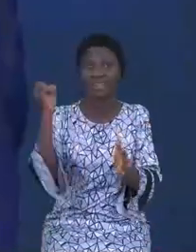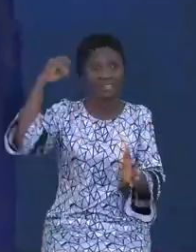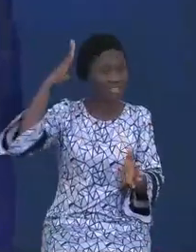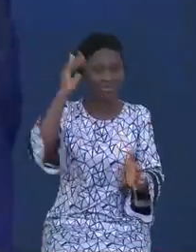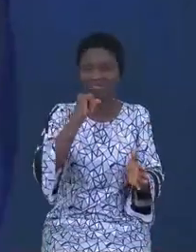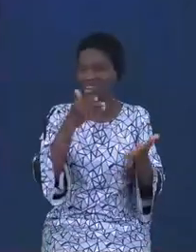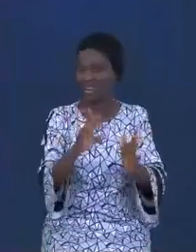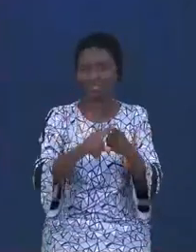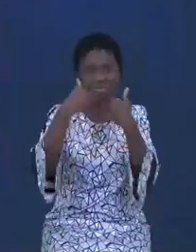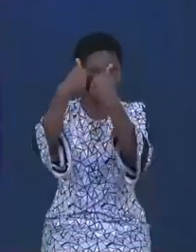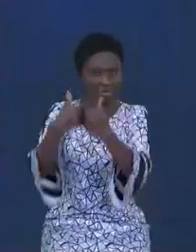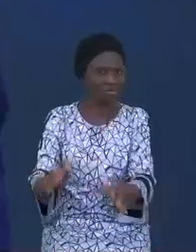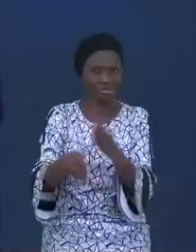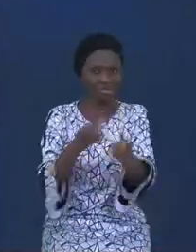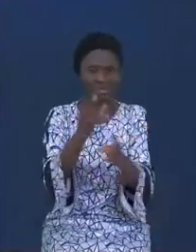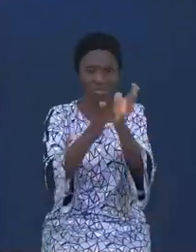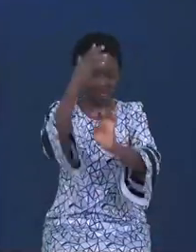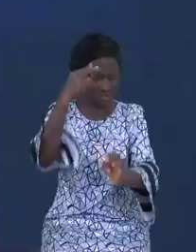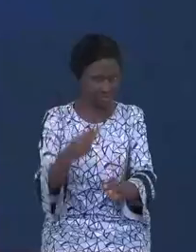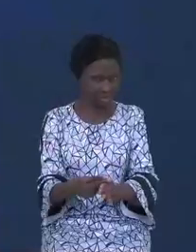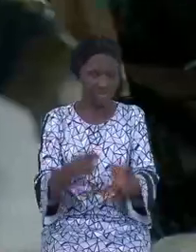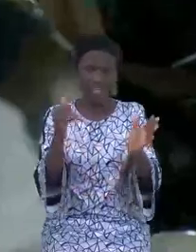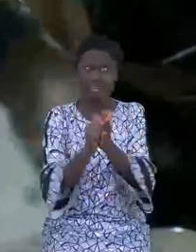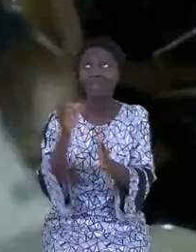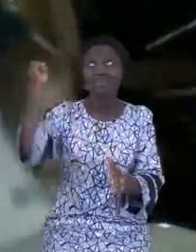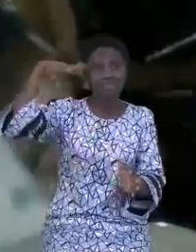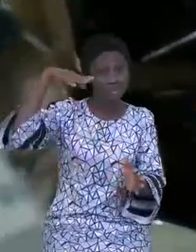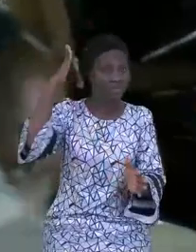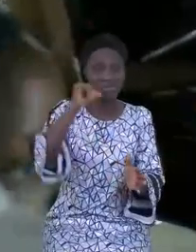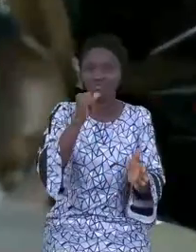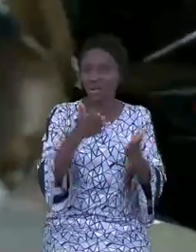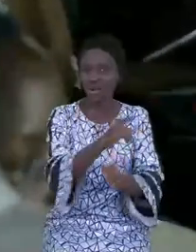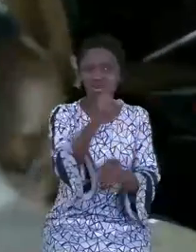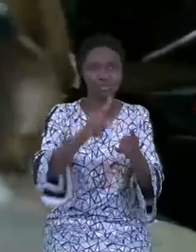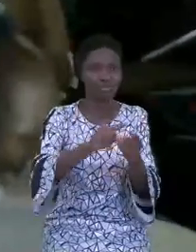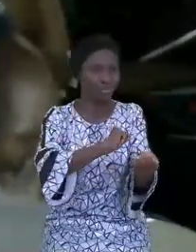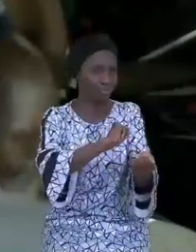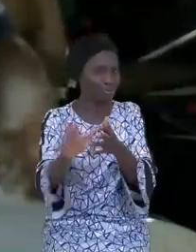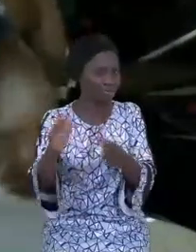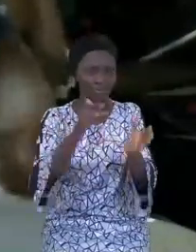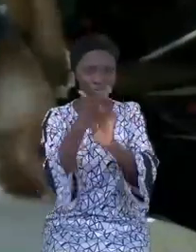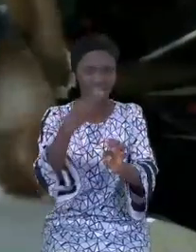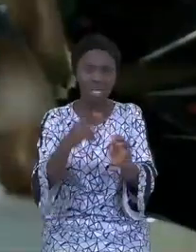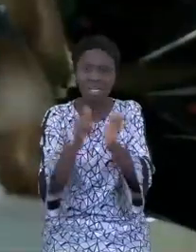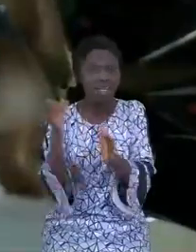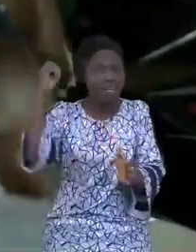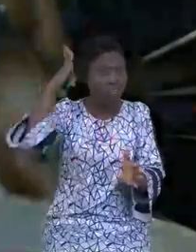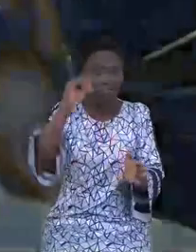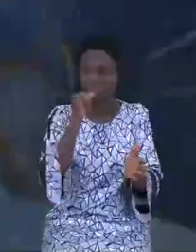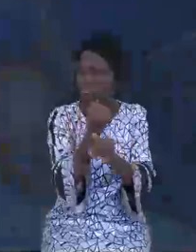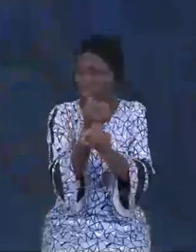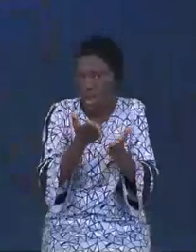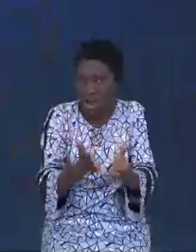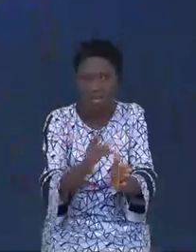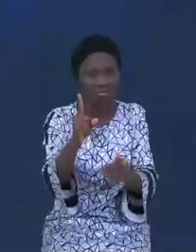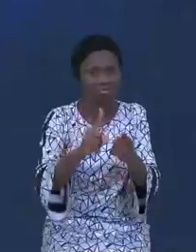te perdre. Cette grâce ne va pas te permettre de périr. Cette grâce ne va pas te permettre de souffrir, même ici